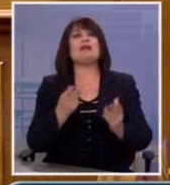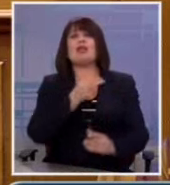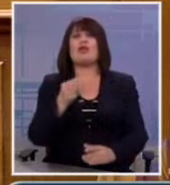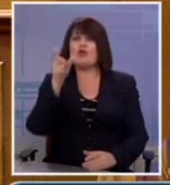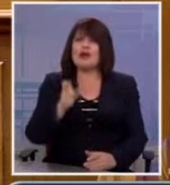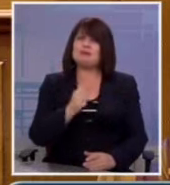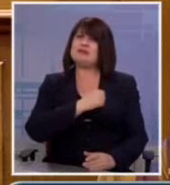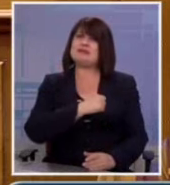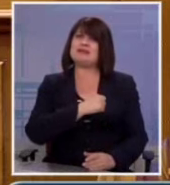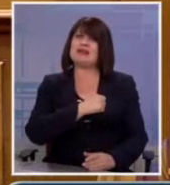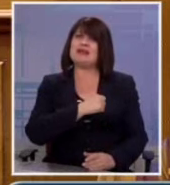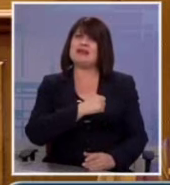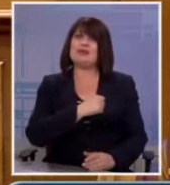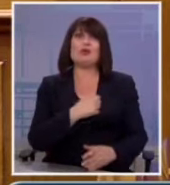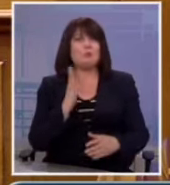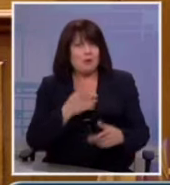πίστεψε ότι αυτό μπορεί ενδεχομένως να συμβεί.